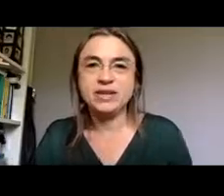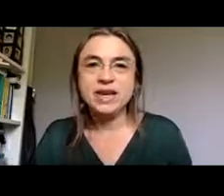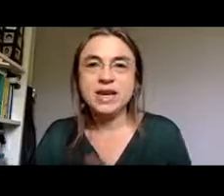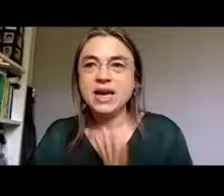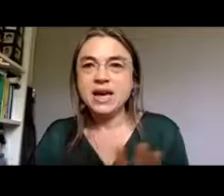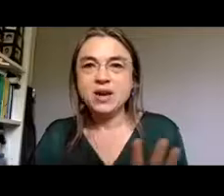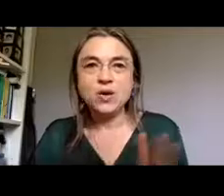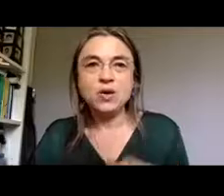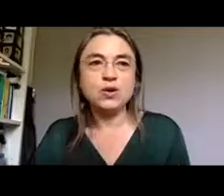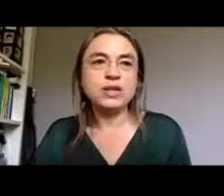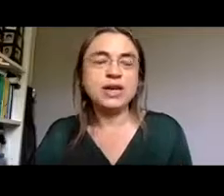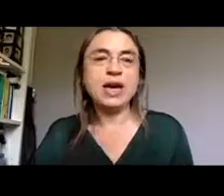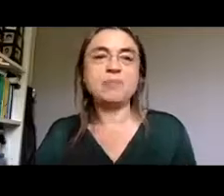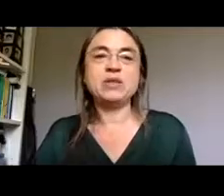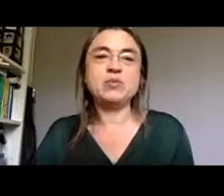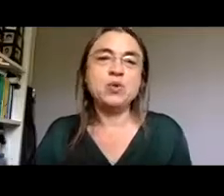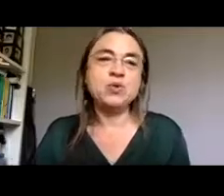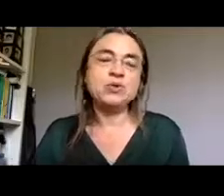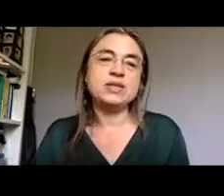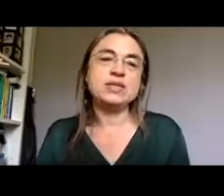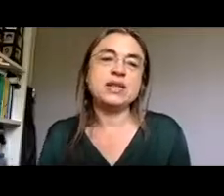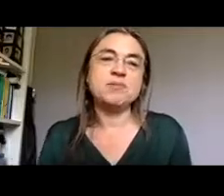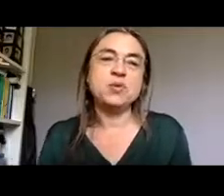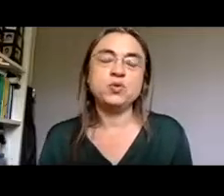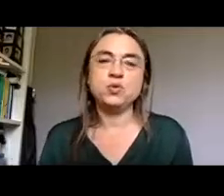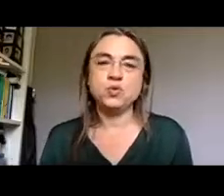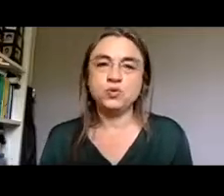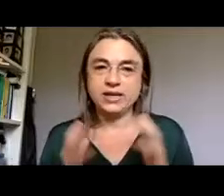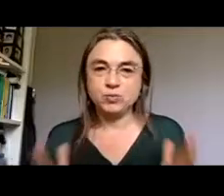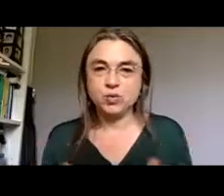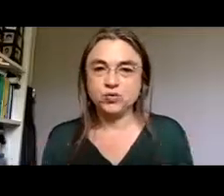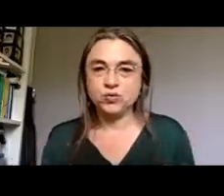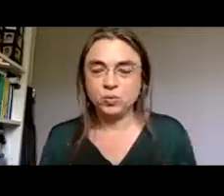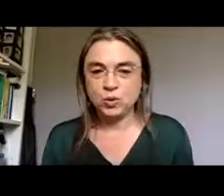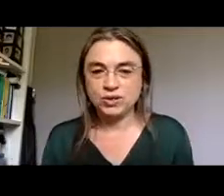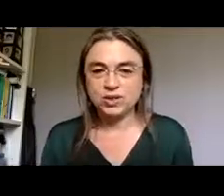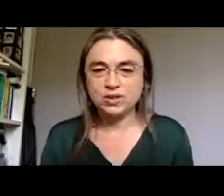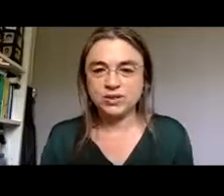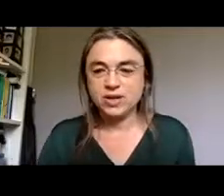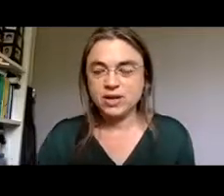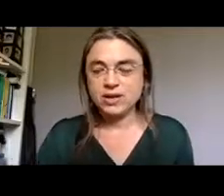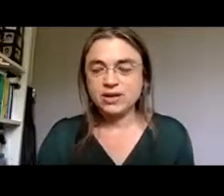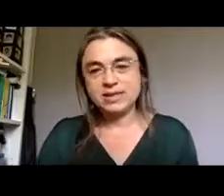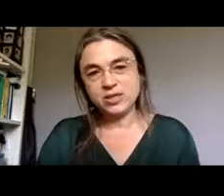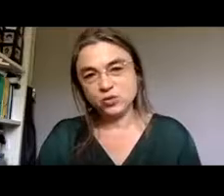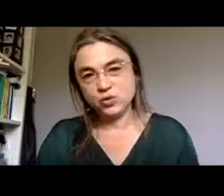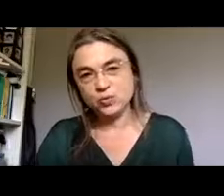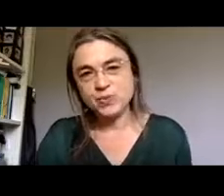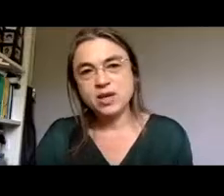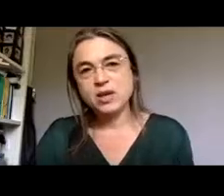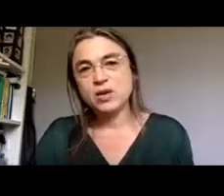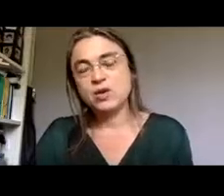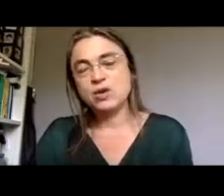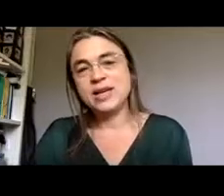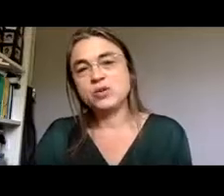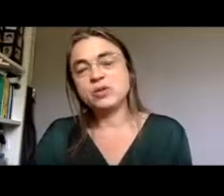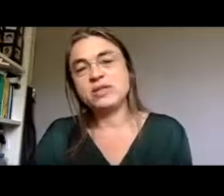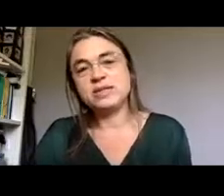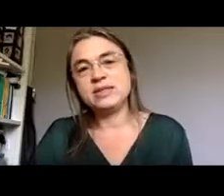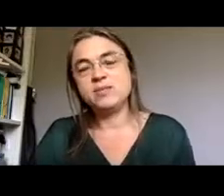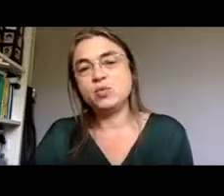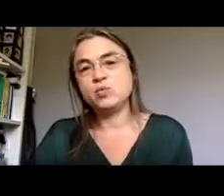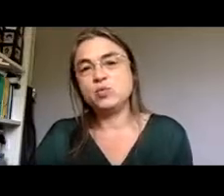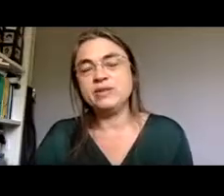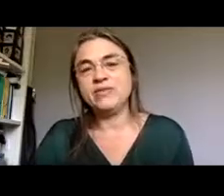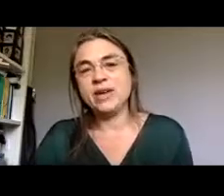tête. Alors, très rapidement, des éléments de contexte pour que vous compreniez ces enjeux. La